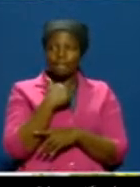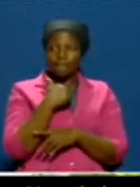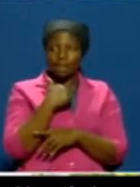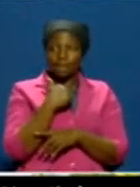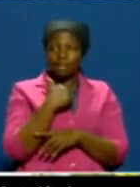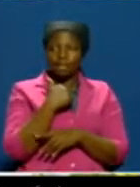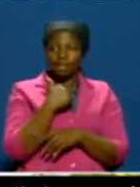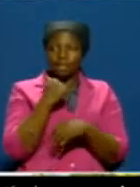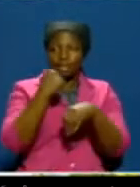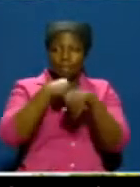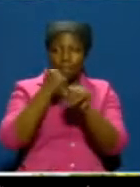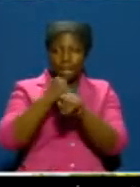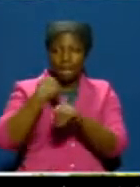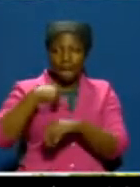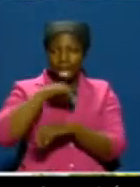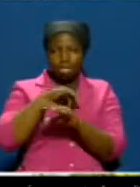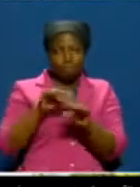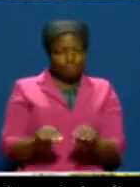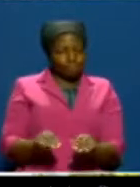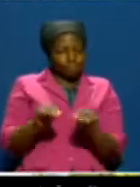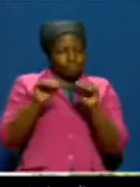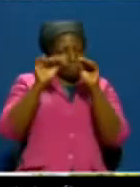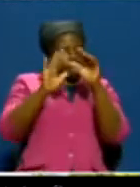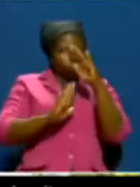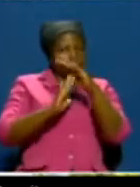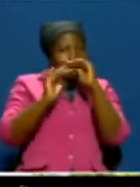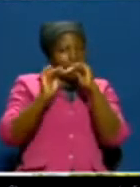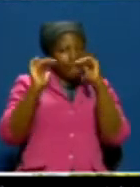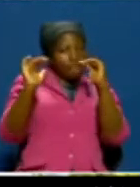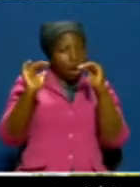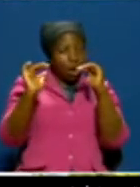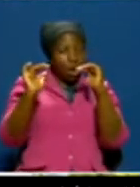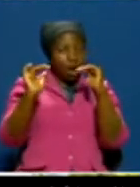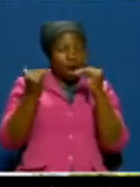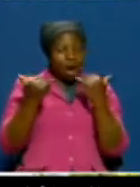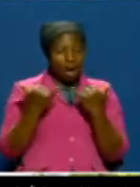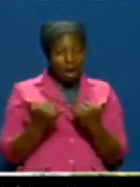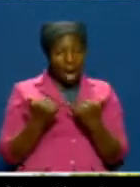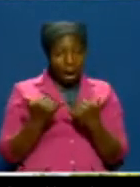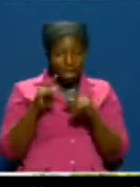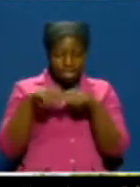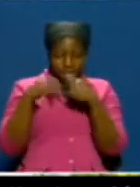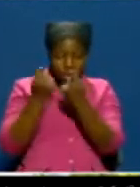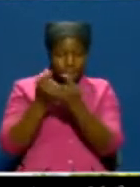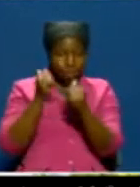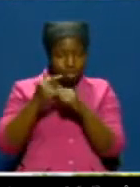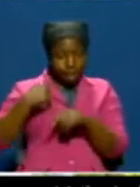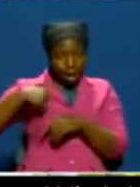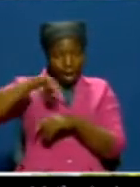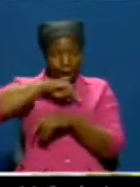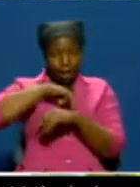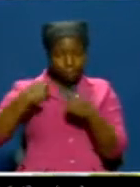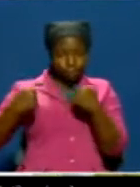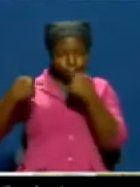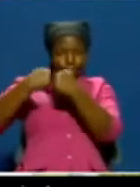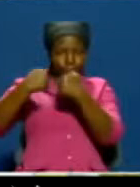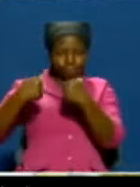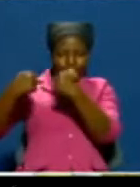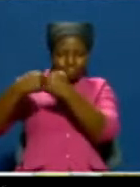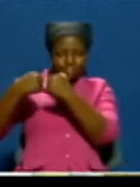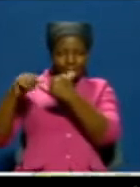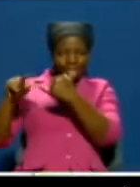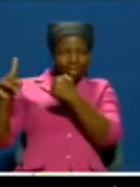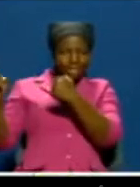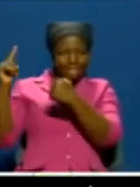imetuweka kwa level ya juu sana, ambapo sahi timu tunaenda kucheza nazo, zinakuja zikijua